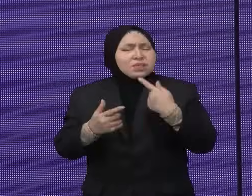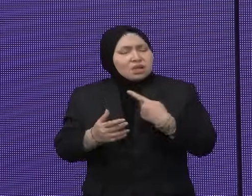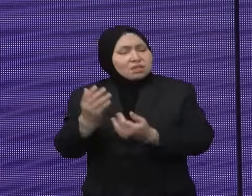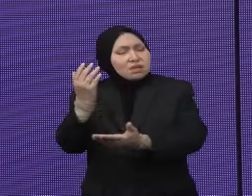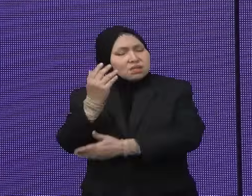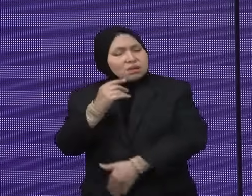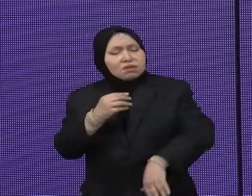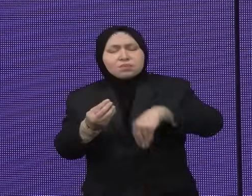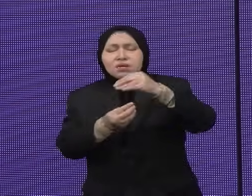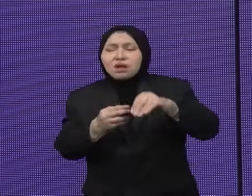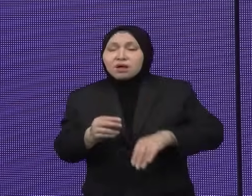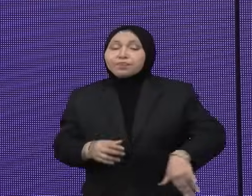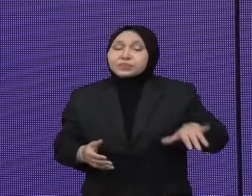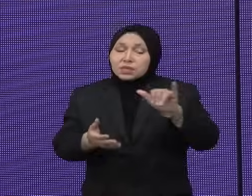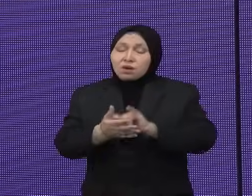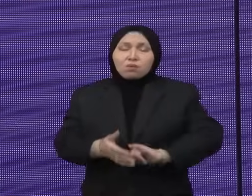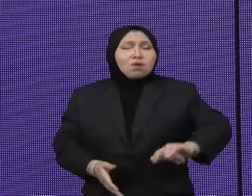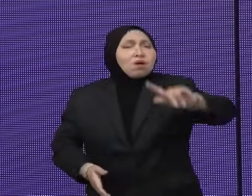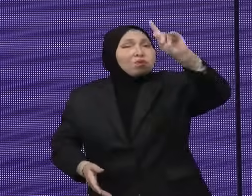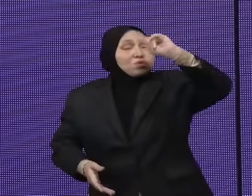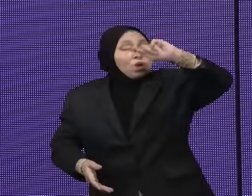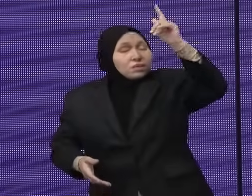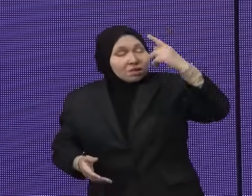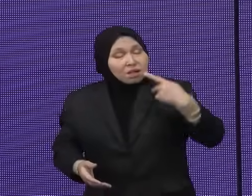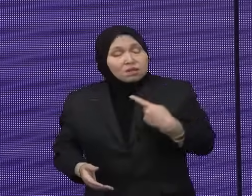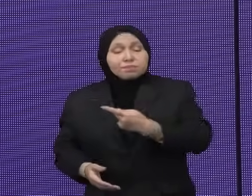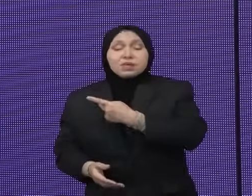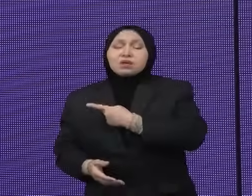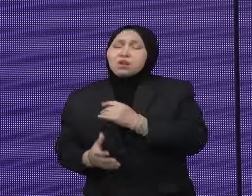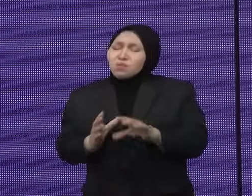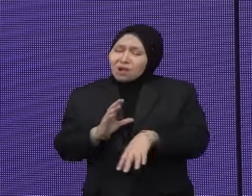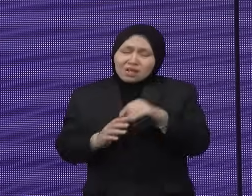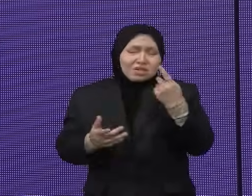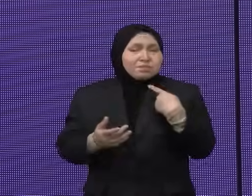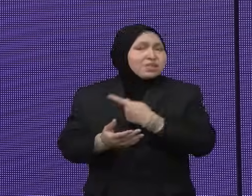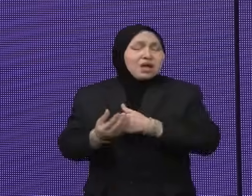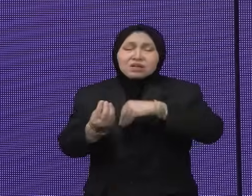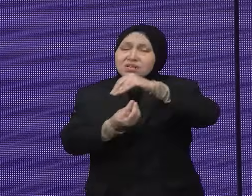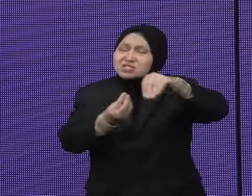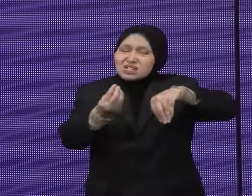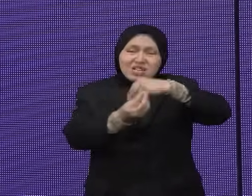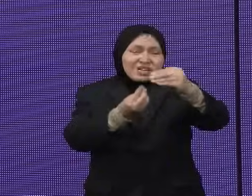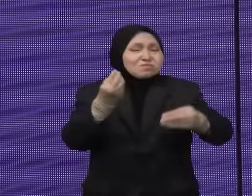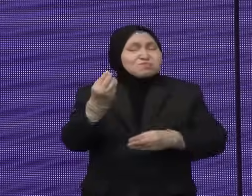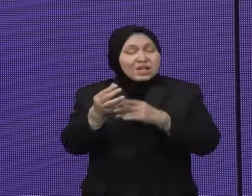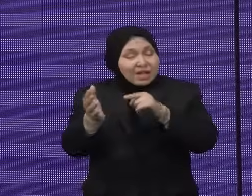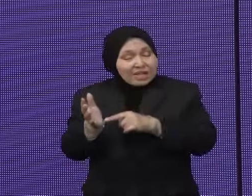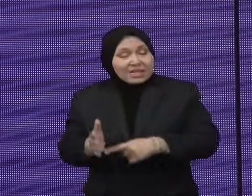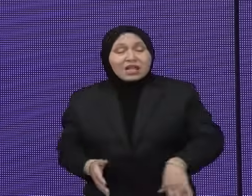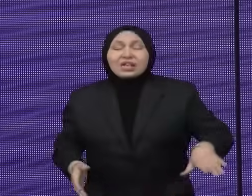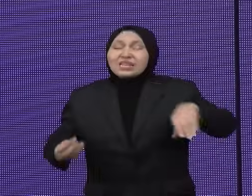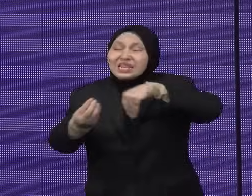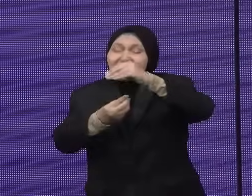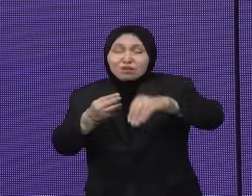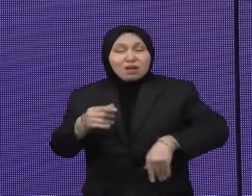zalimi ahluha, iaitu, Ya Allah, ya, wahai Tuhan kami, keluarkan kami daripada qaryah, daripada negeri ini, negeri